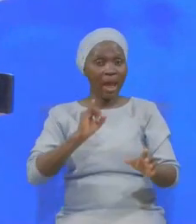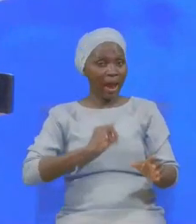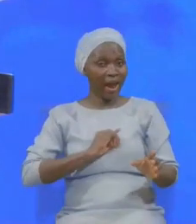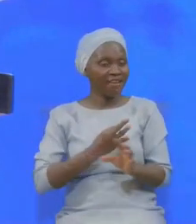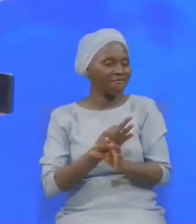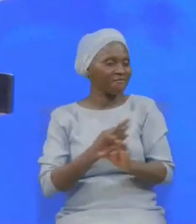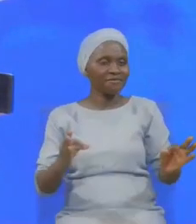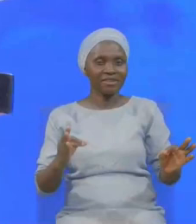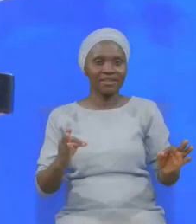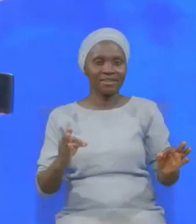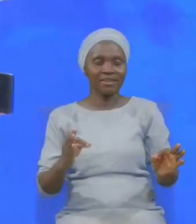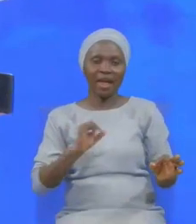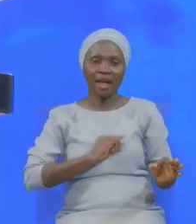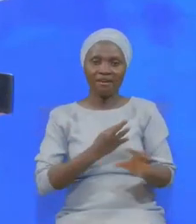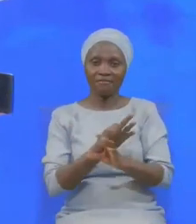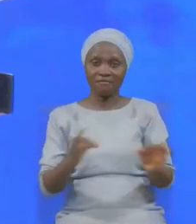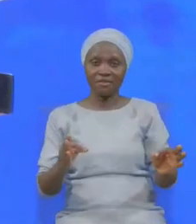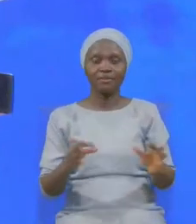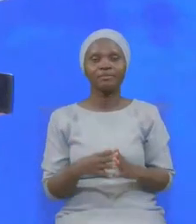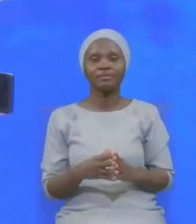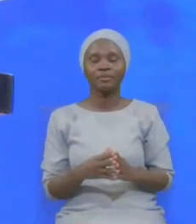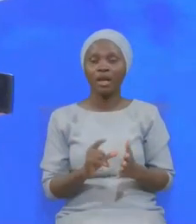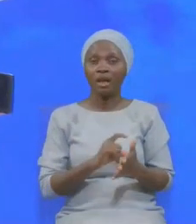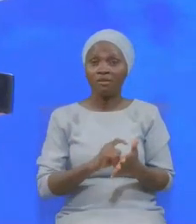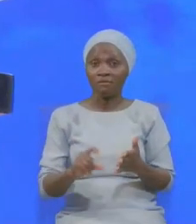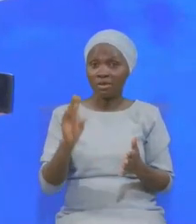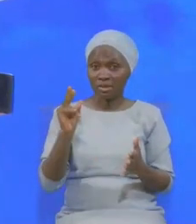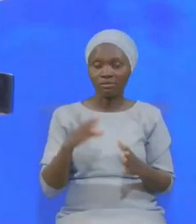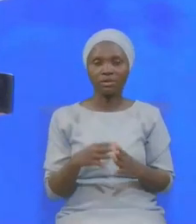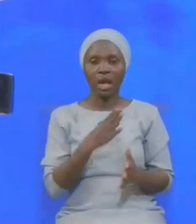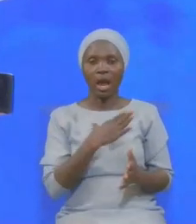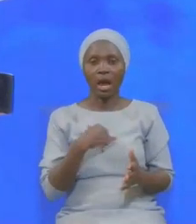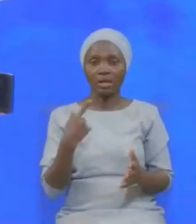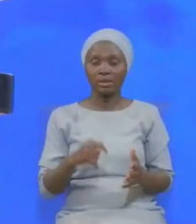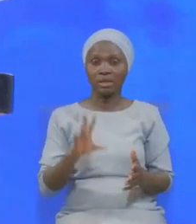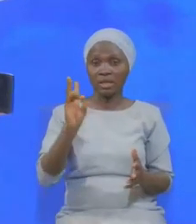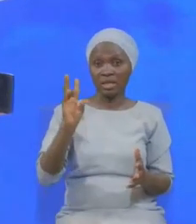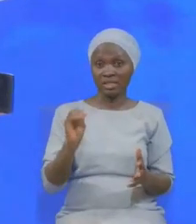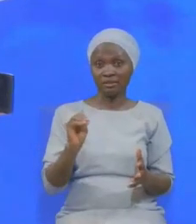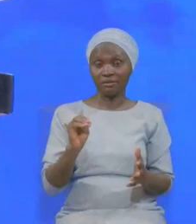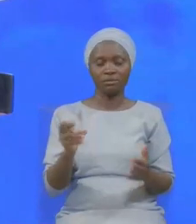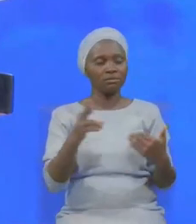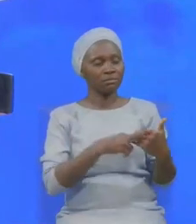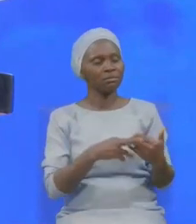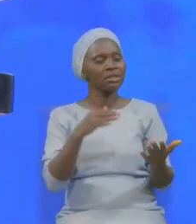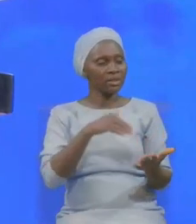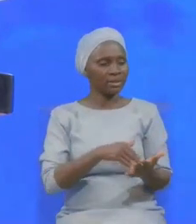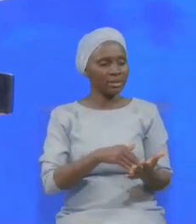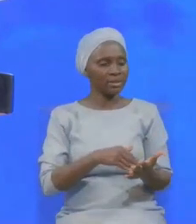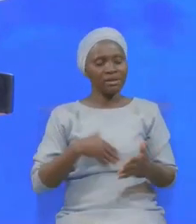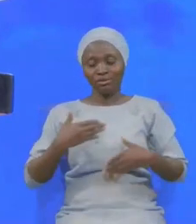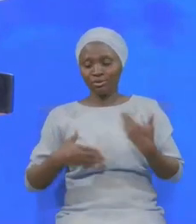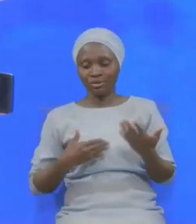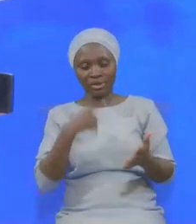libre. Verset 17, les 70 revinrent avec joie disant, Seigneur,